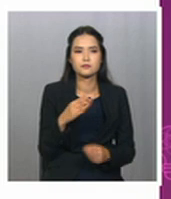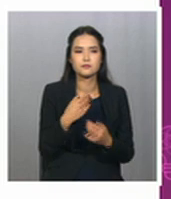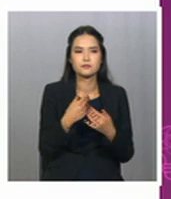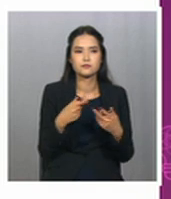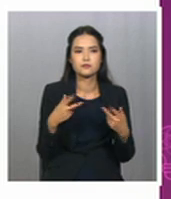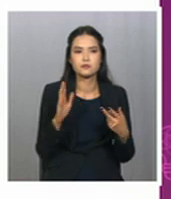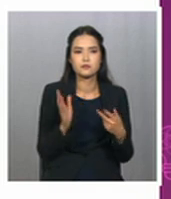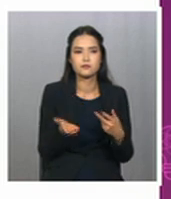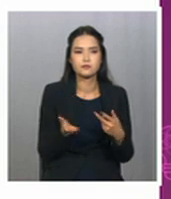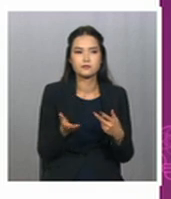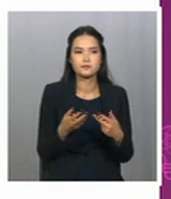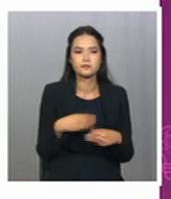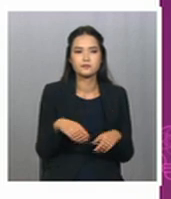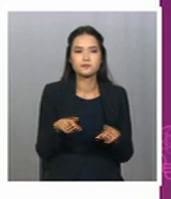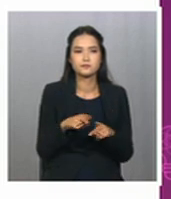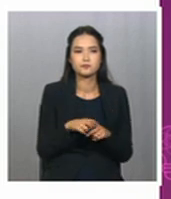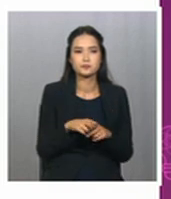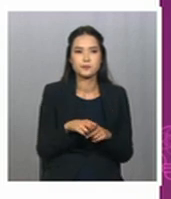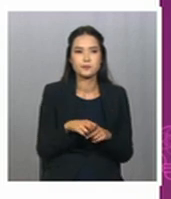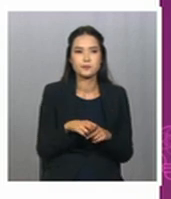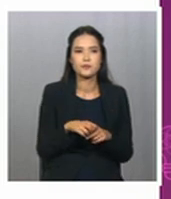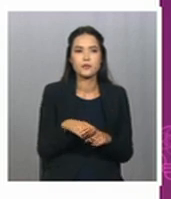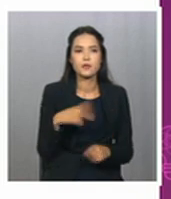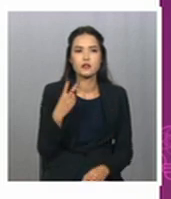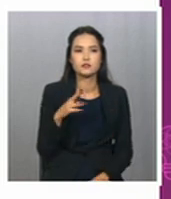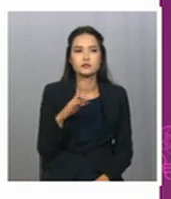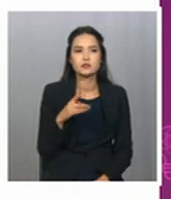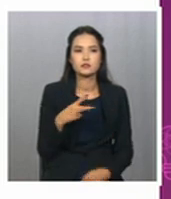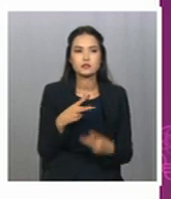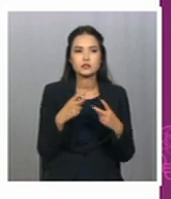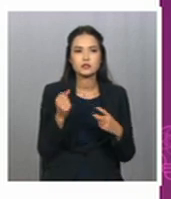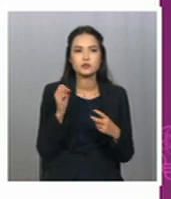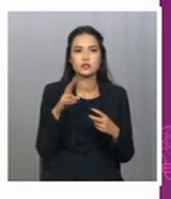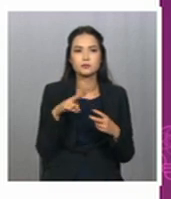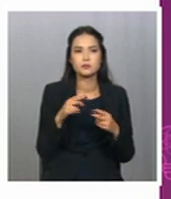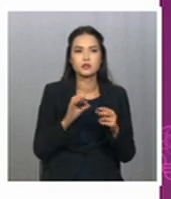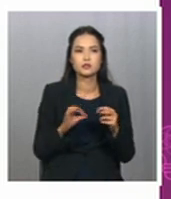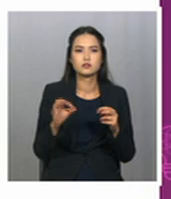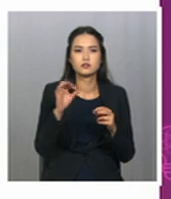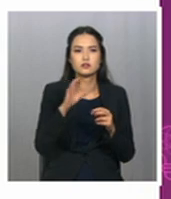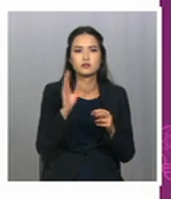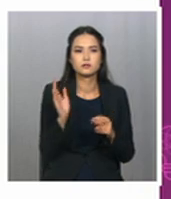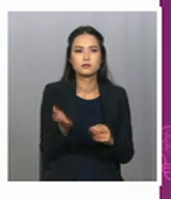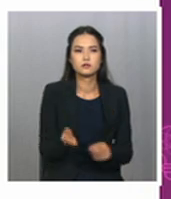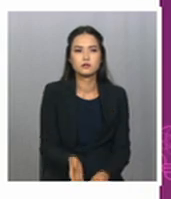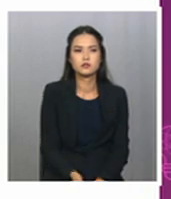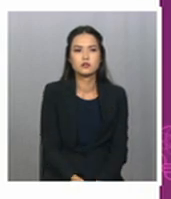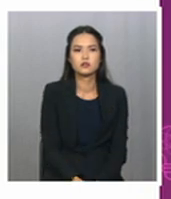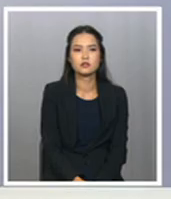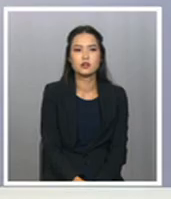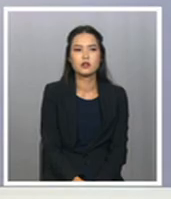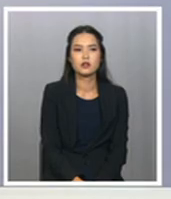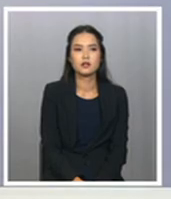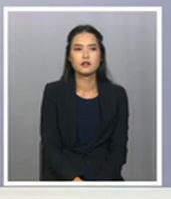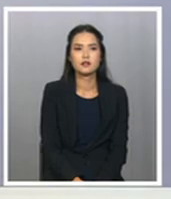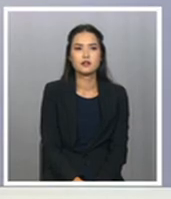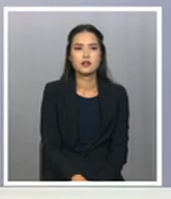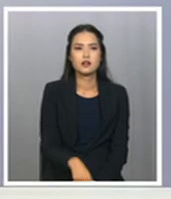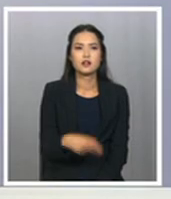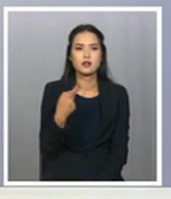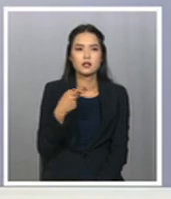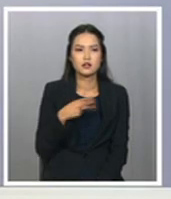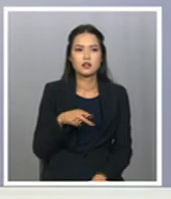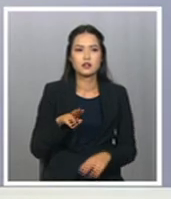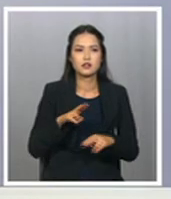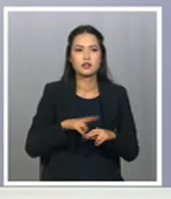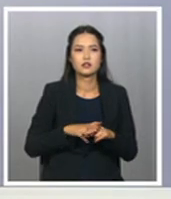болады. Сондықтан 2 пи-ді 12 пиге теңестіреміз. Осы жерден R 6-ға